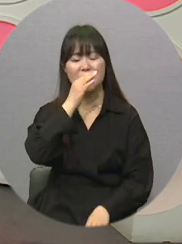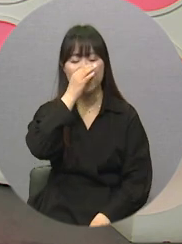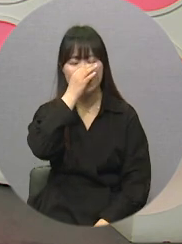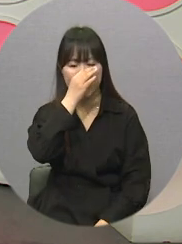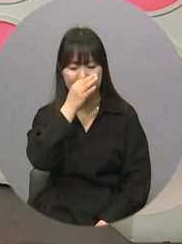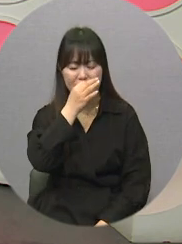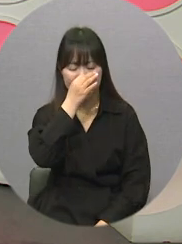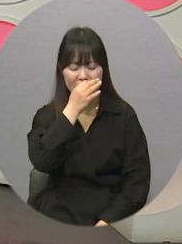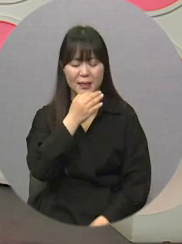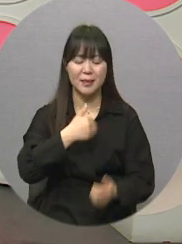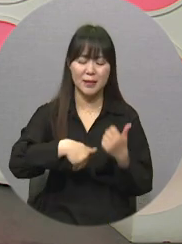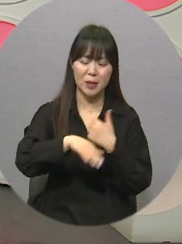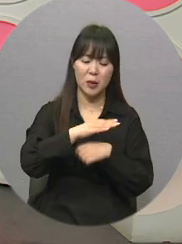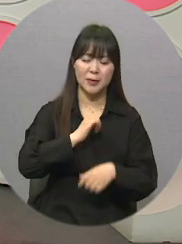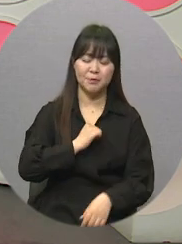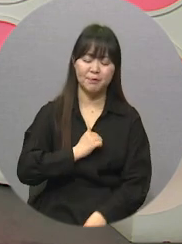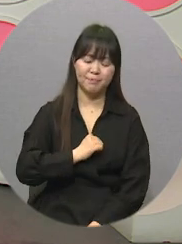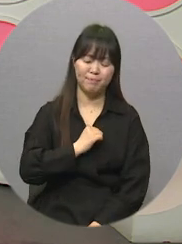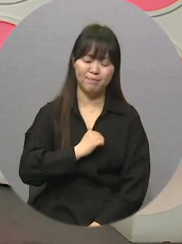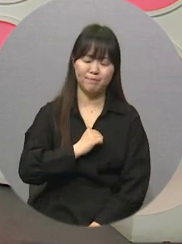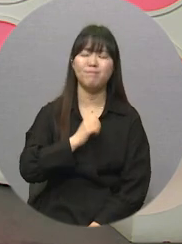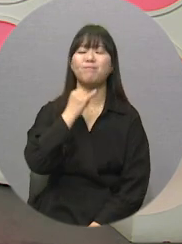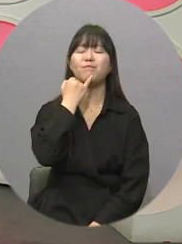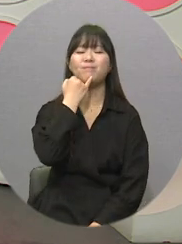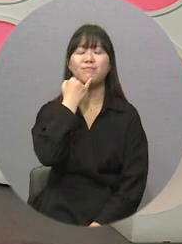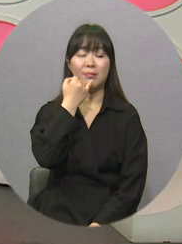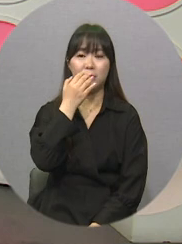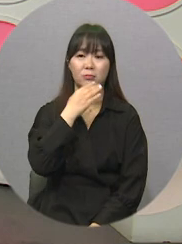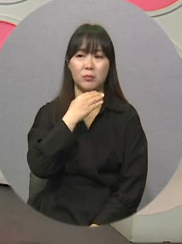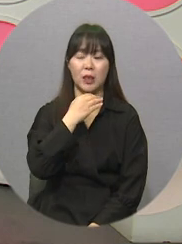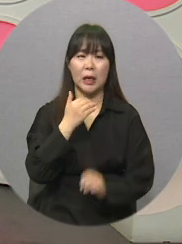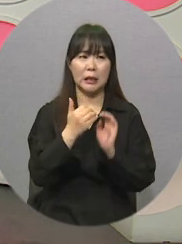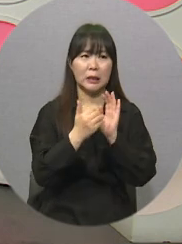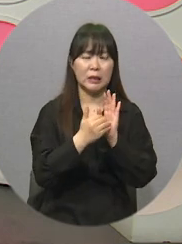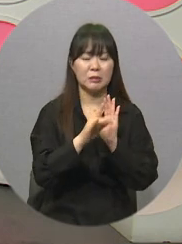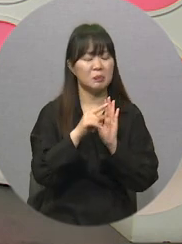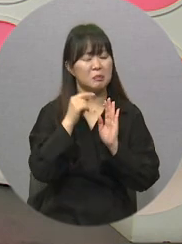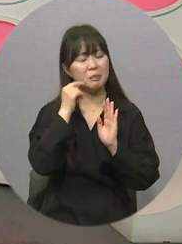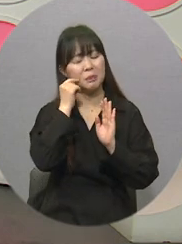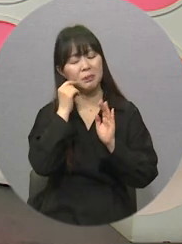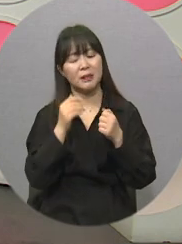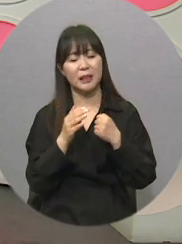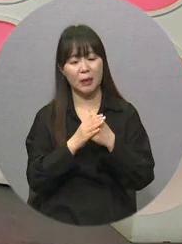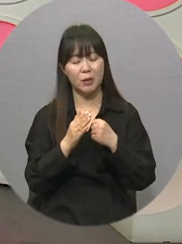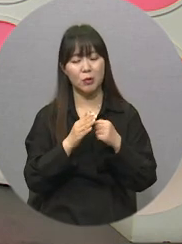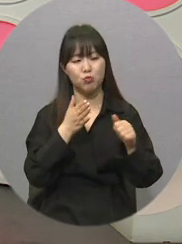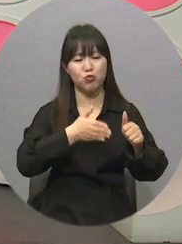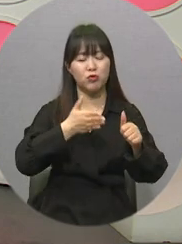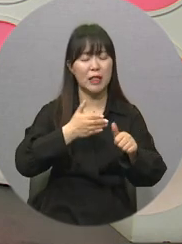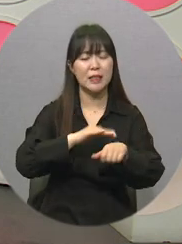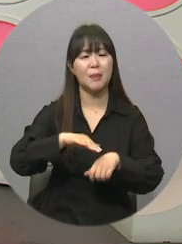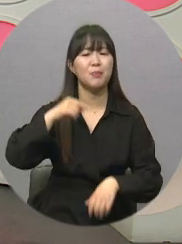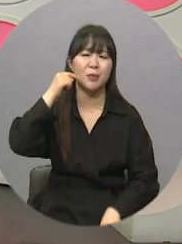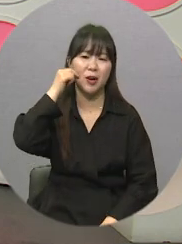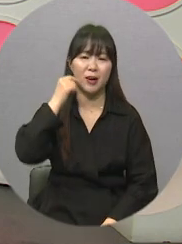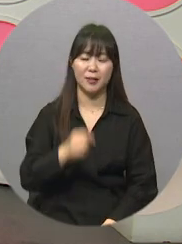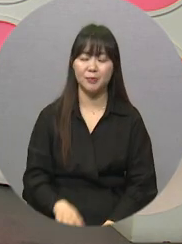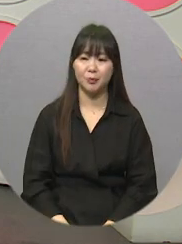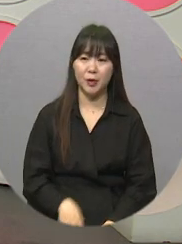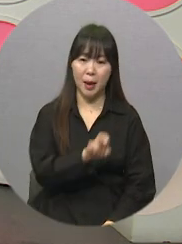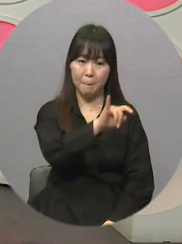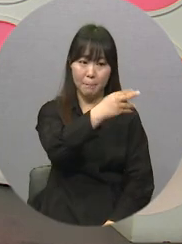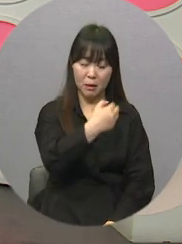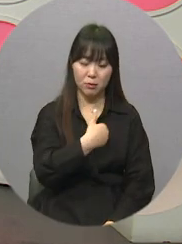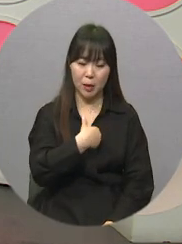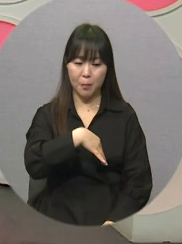일도 속으로 사귀고 괜찮은 척했고 또 거절이 두려워서 부탁도 잘 못했습니다. 멜은 그런